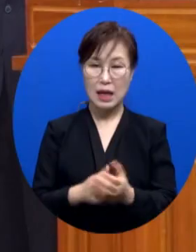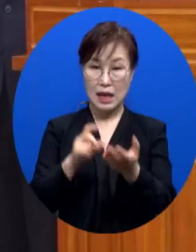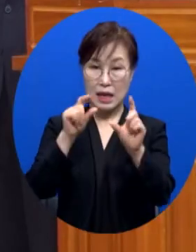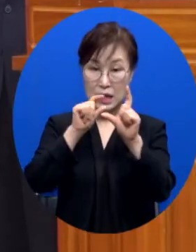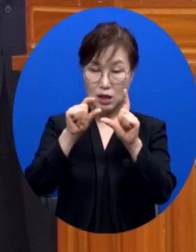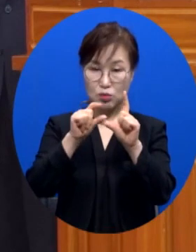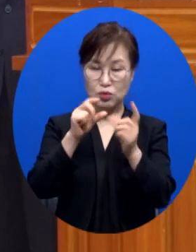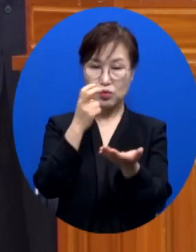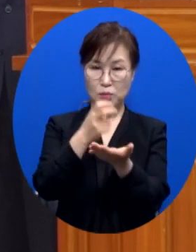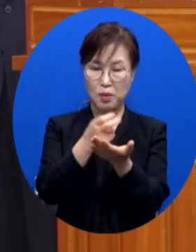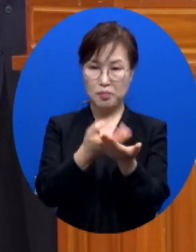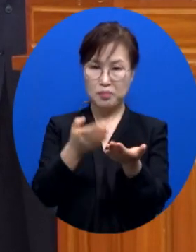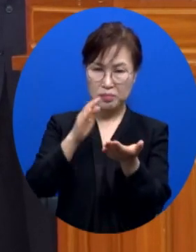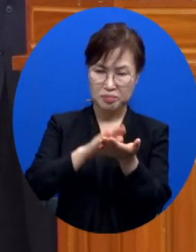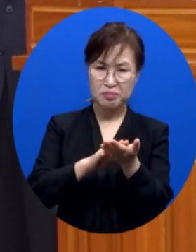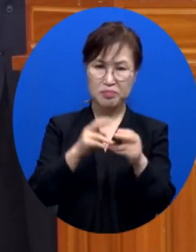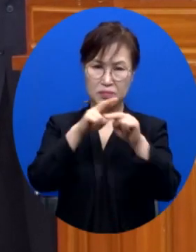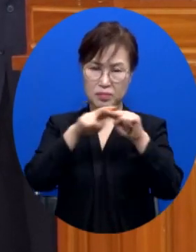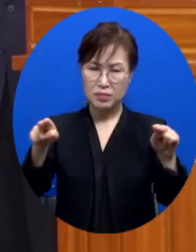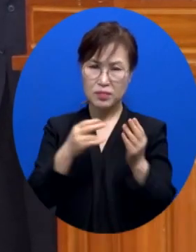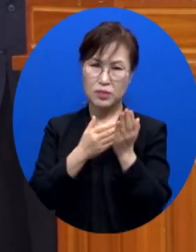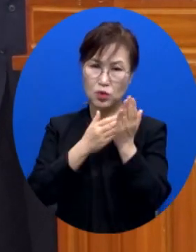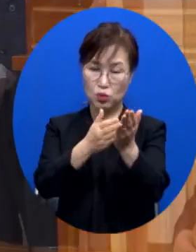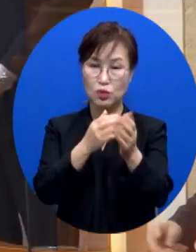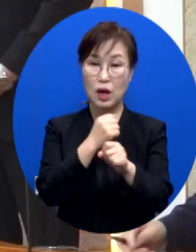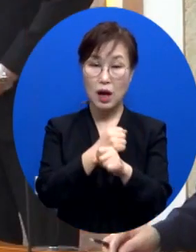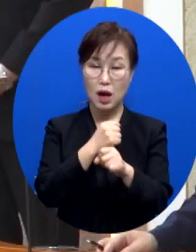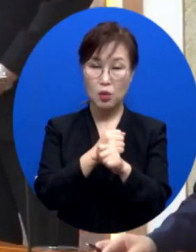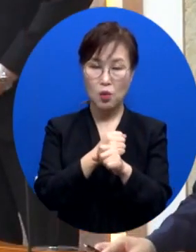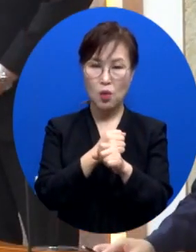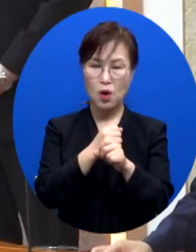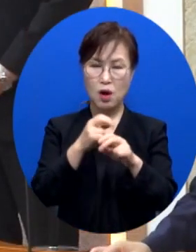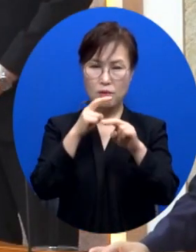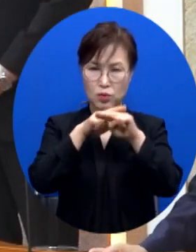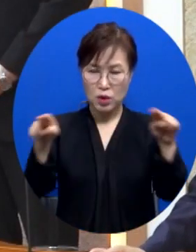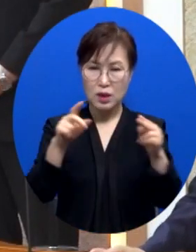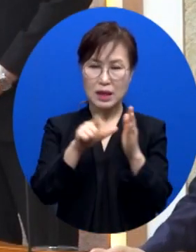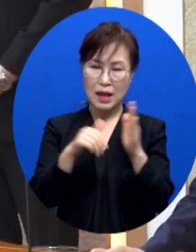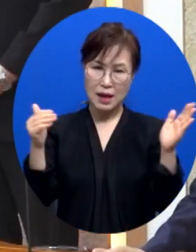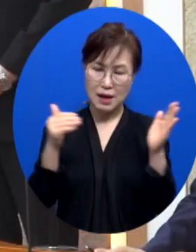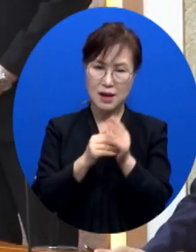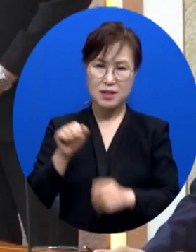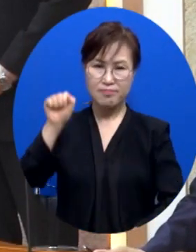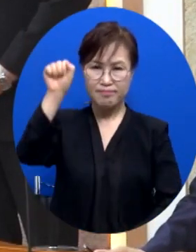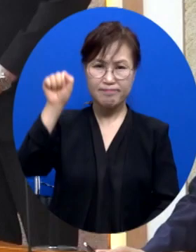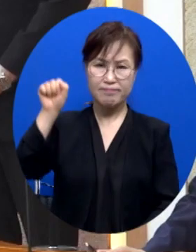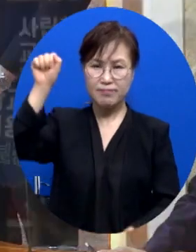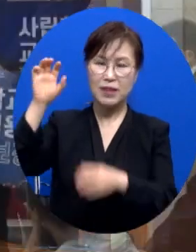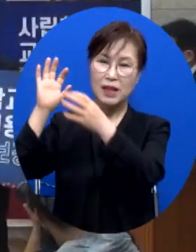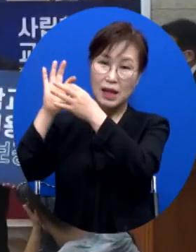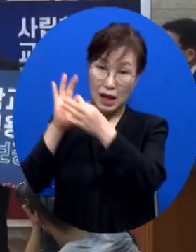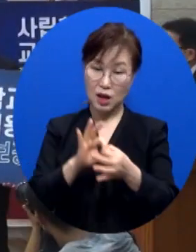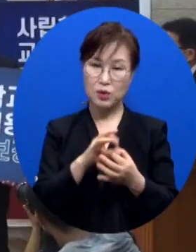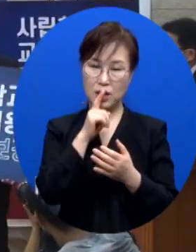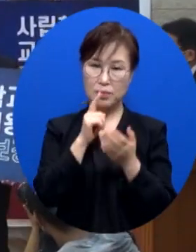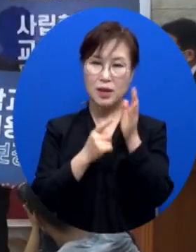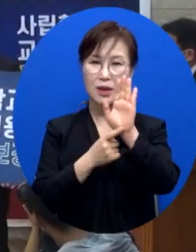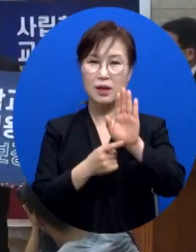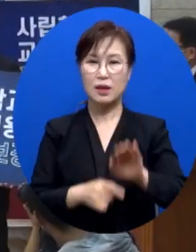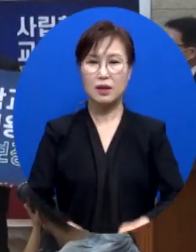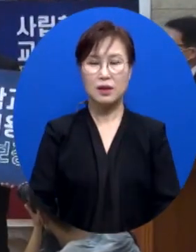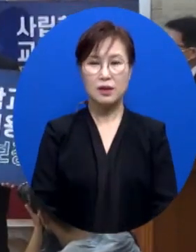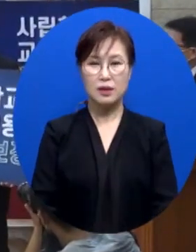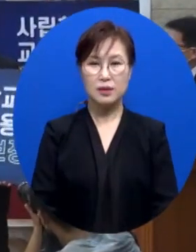법률안에 포함된 독소조항 철폐 등을 촉구하는 한편 법안이 처리될 때까지 투쟁을 이어갈 것이라고 밝혔습니다. CTS